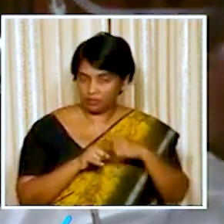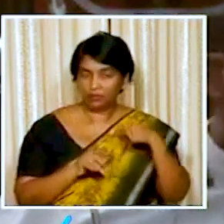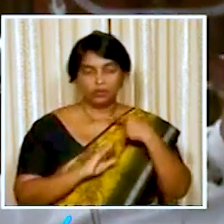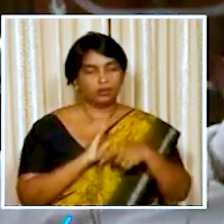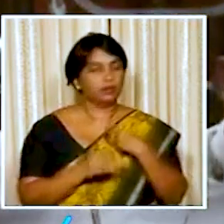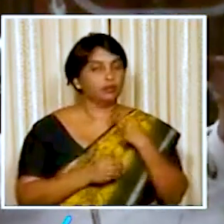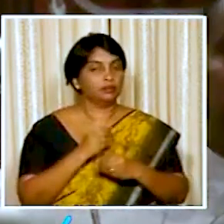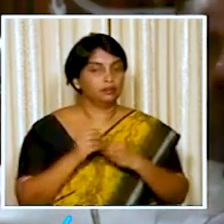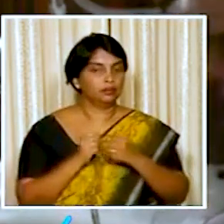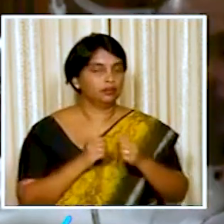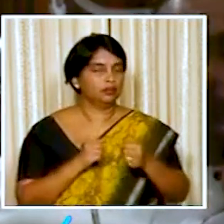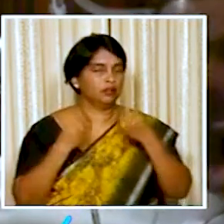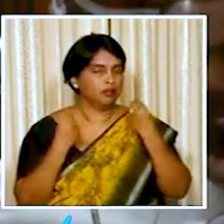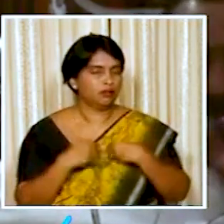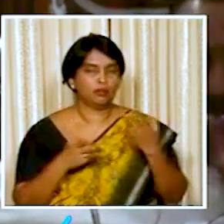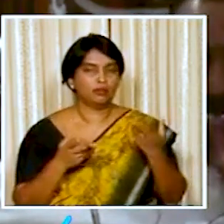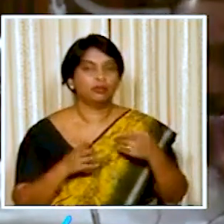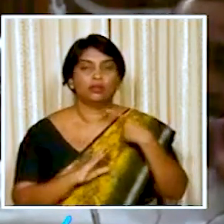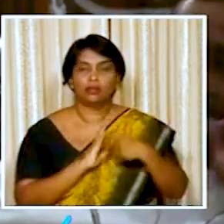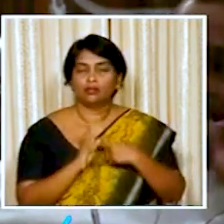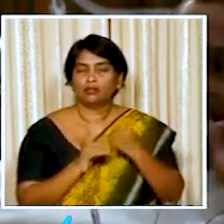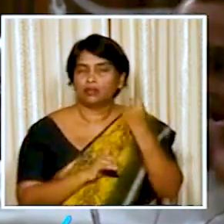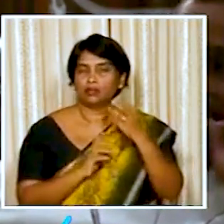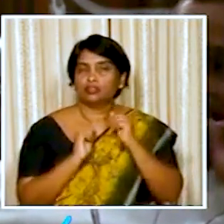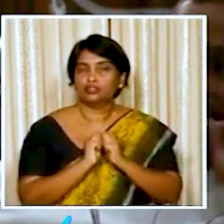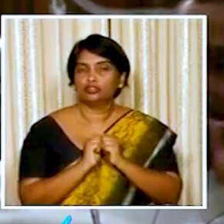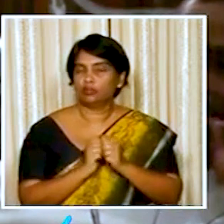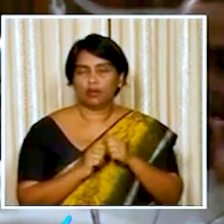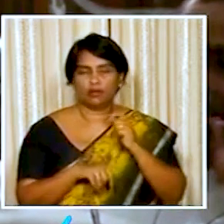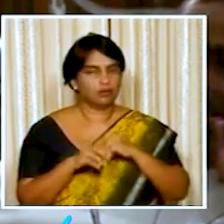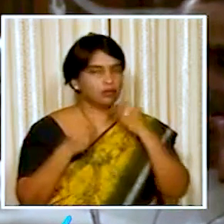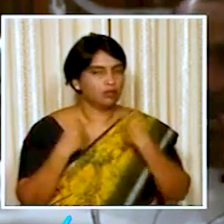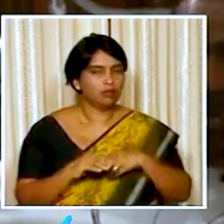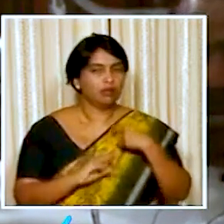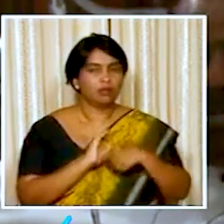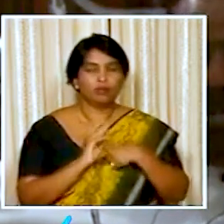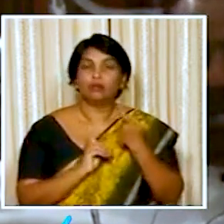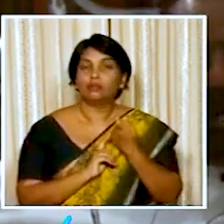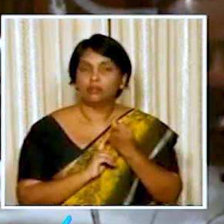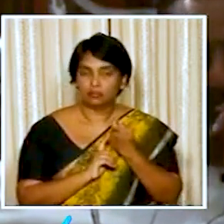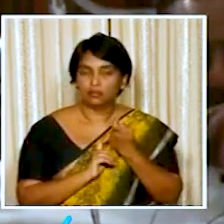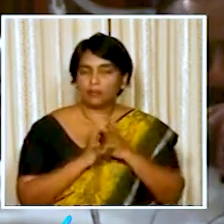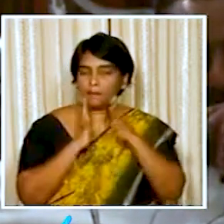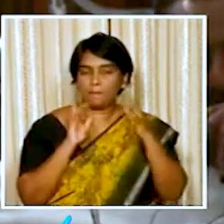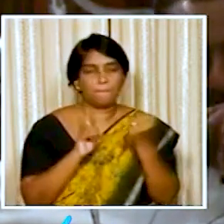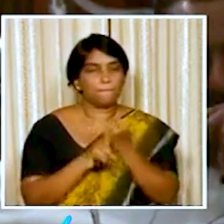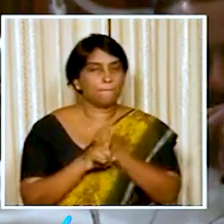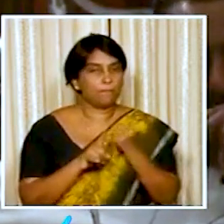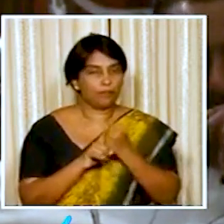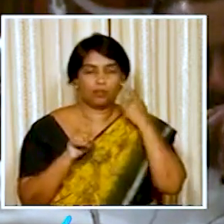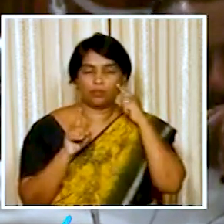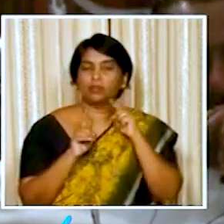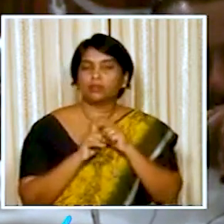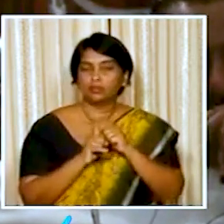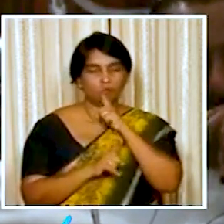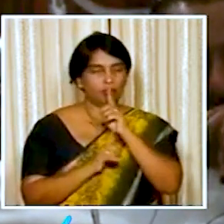රටේ ව්‍යාපාර මොනතරම් කඩාවැටුණද මේ රටේ කී දෙනෙකුට රැකී අවස්ථා නැති වුණාද මේ රටේ ආර්ථිකයට මොනතරම් බලපෑමක් වුණාද කියන කාරණේ